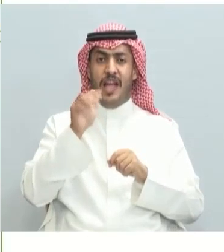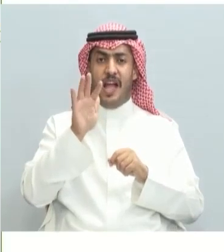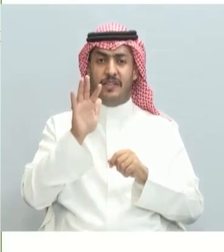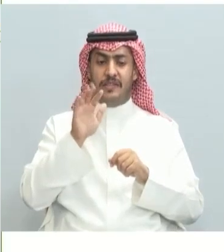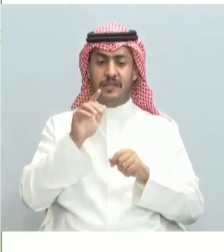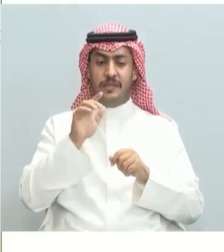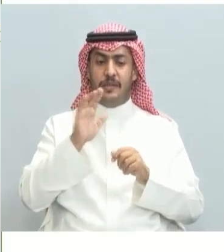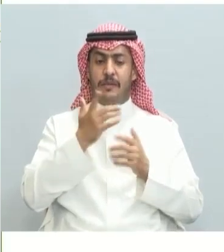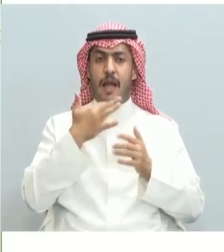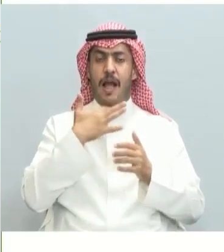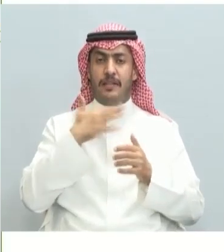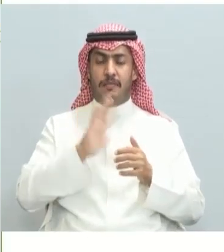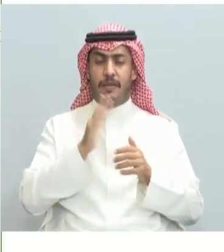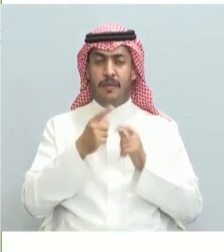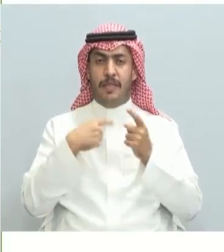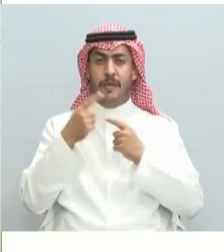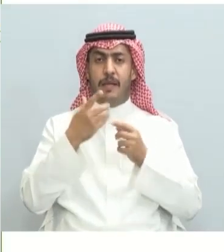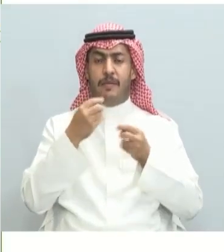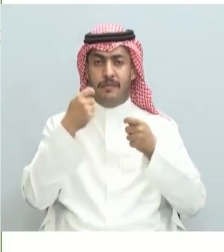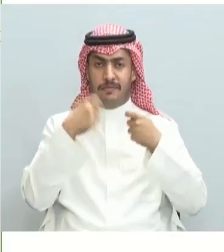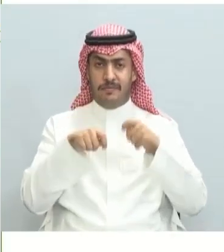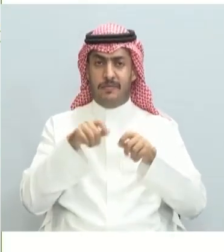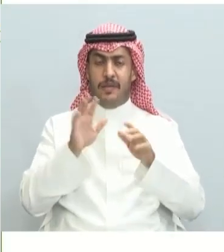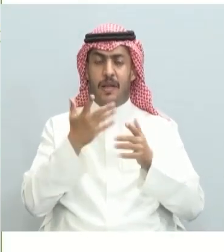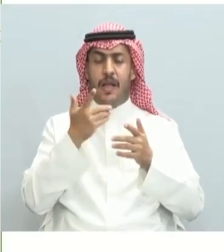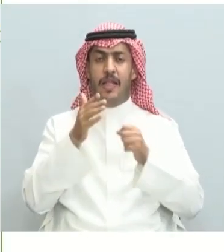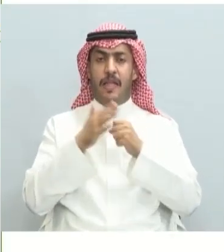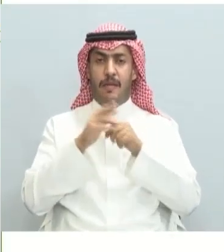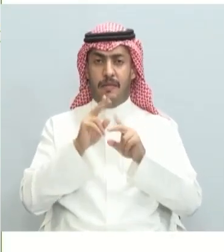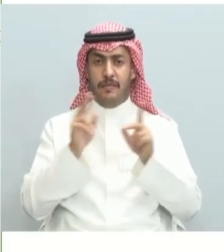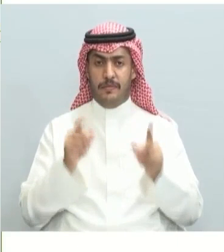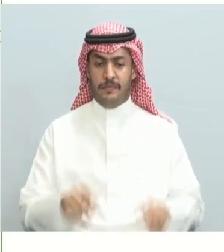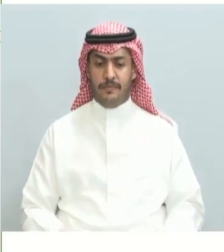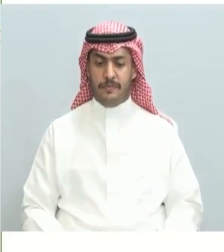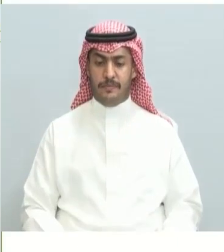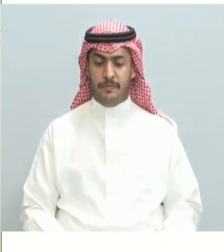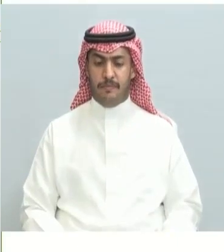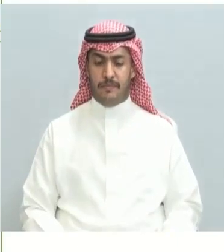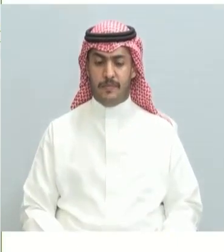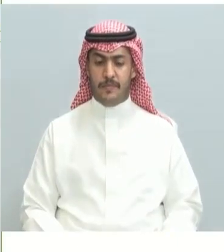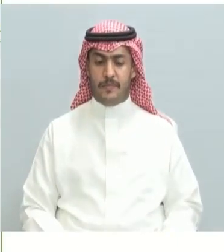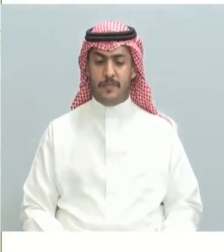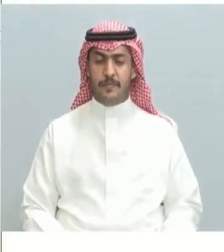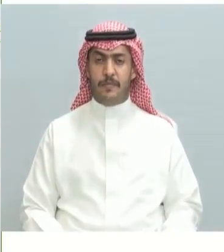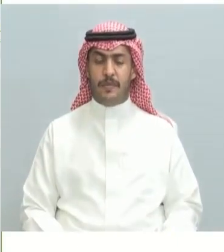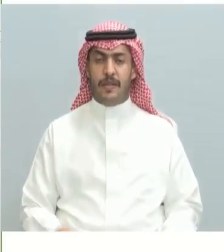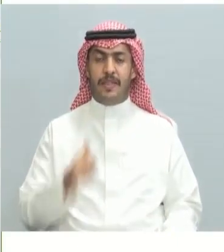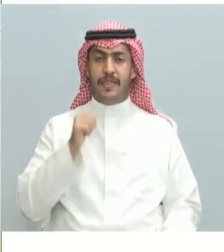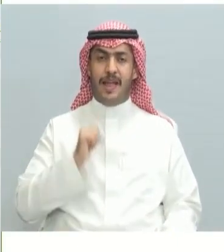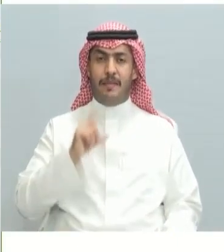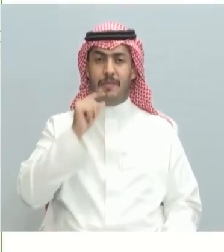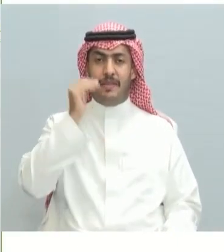تكبد خسائر لتبادل السلع والخدمات تناولنا ايضا اعزائي الطلاب